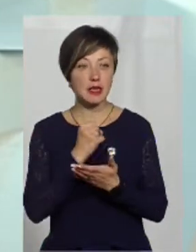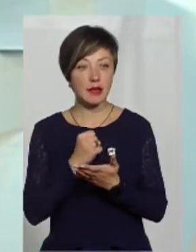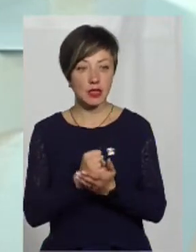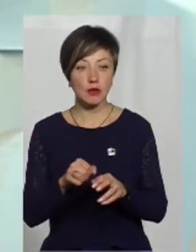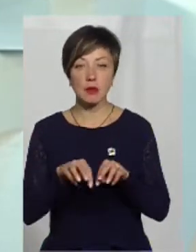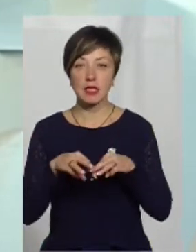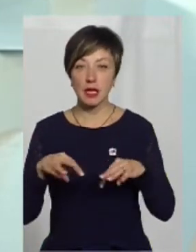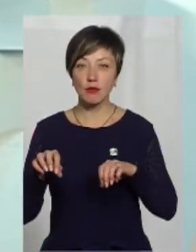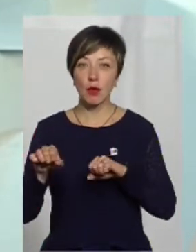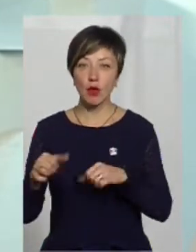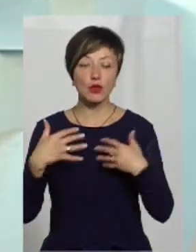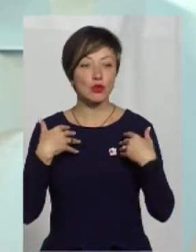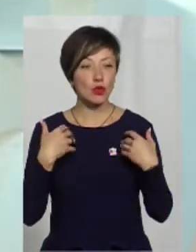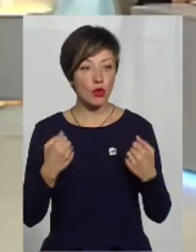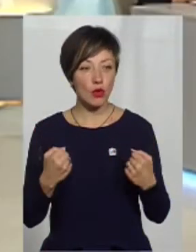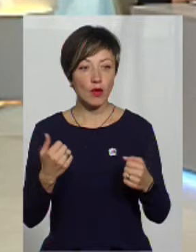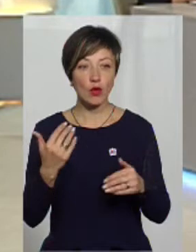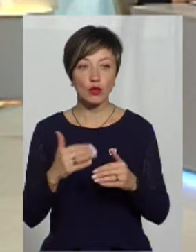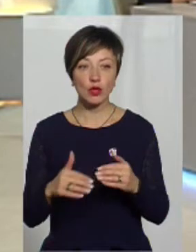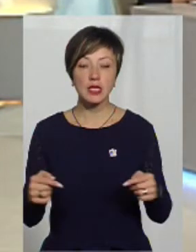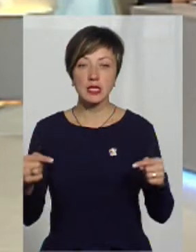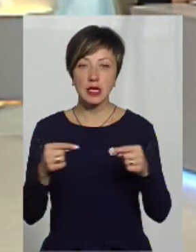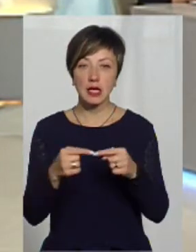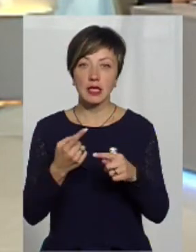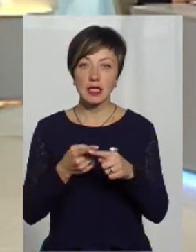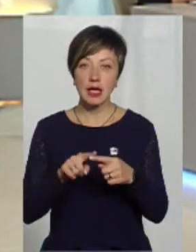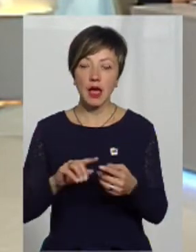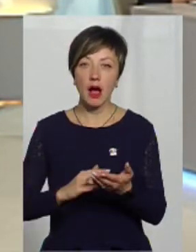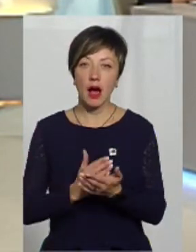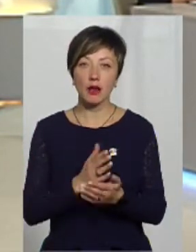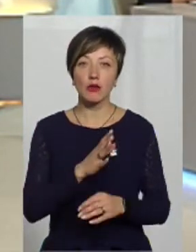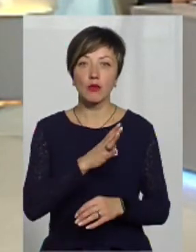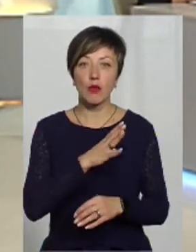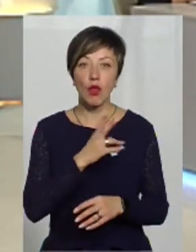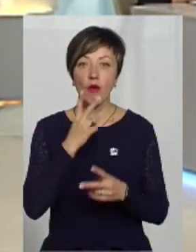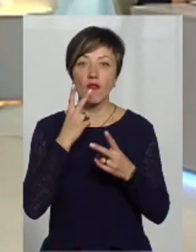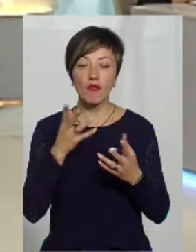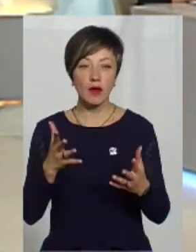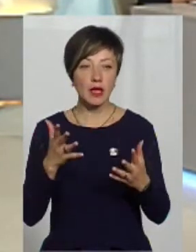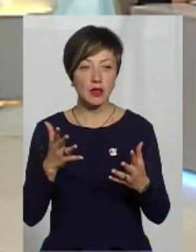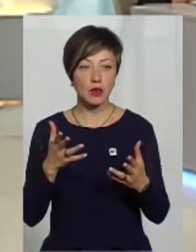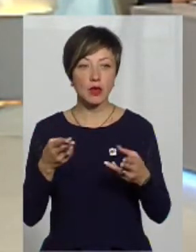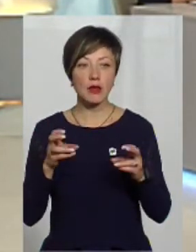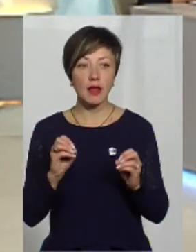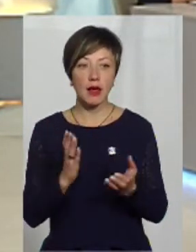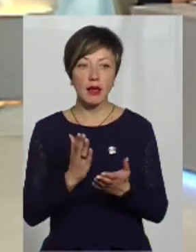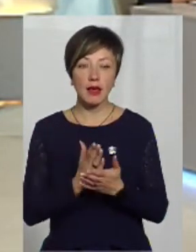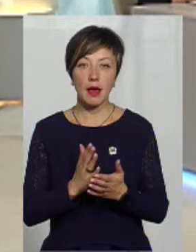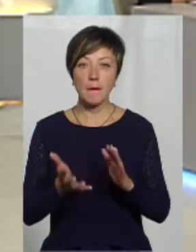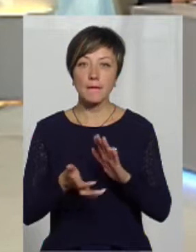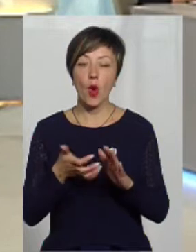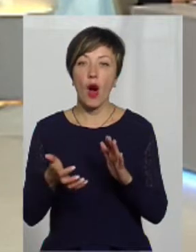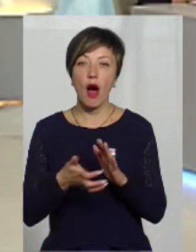затверджена Міністерством охорони здоров'я. І вже згідно цієї карти було видно, де є якби